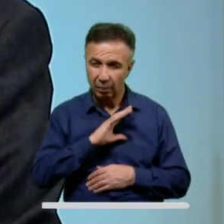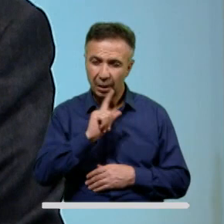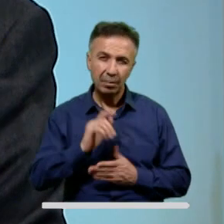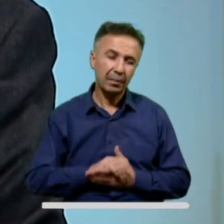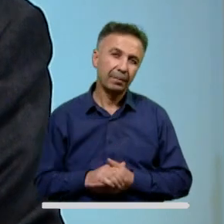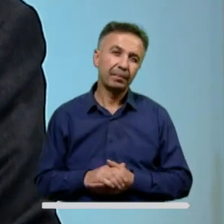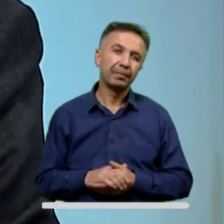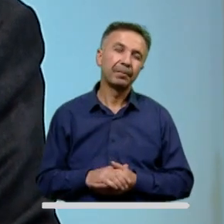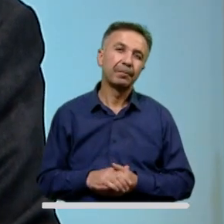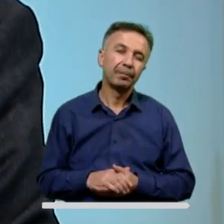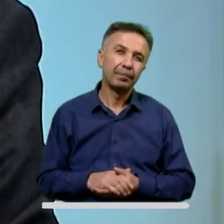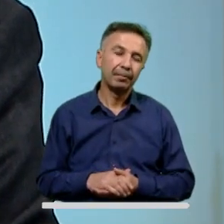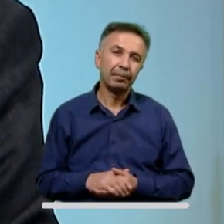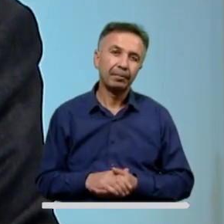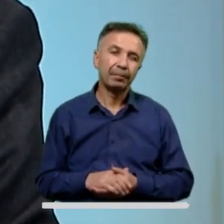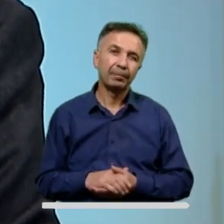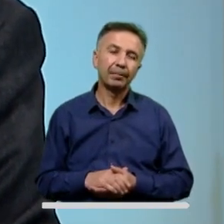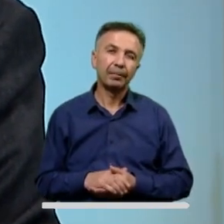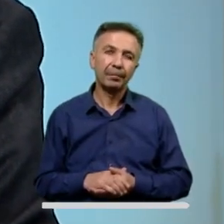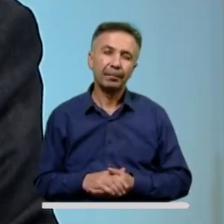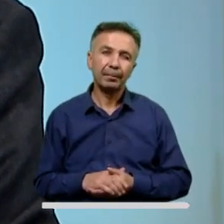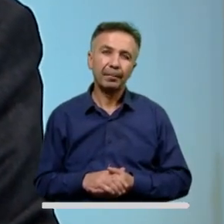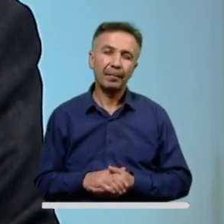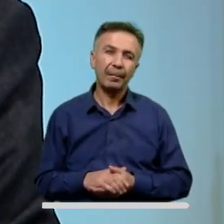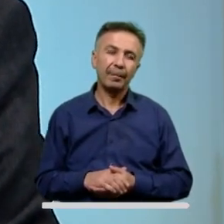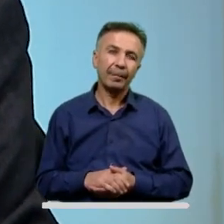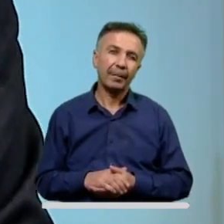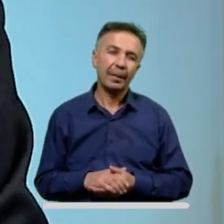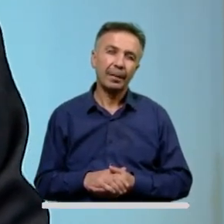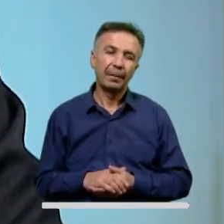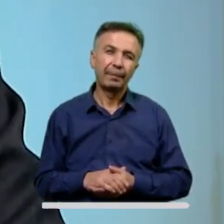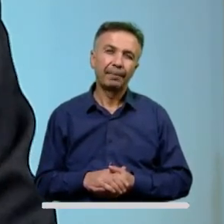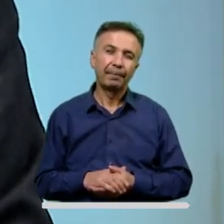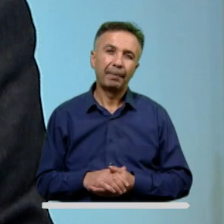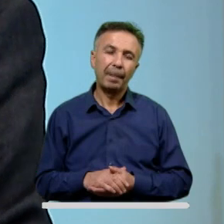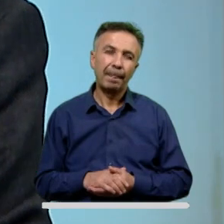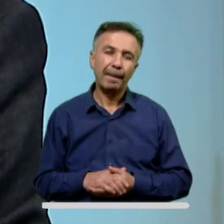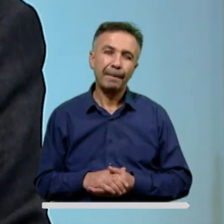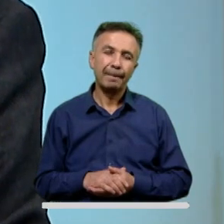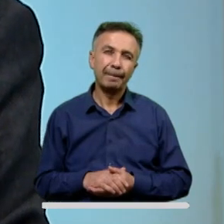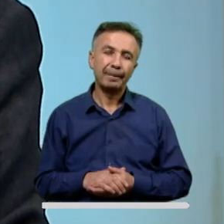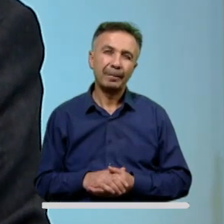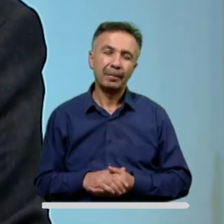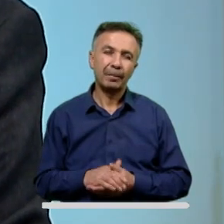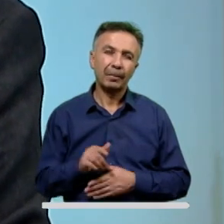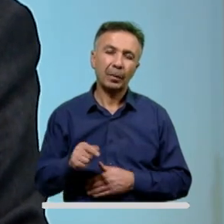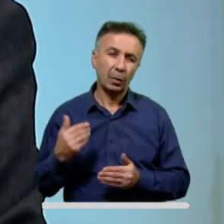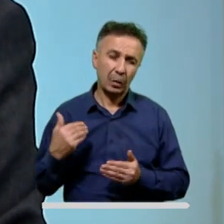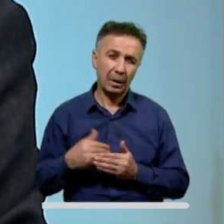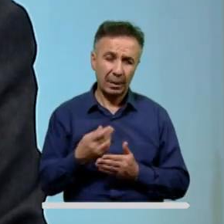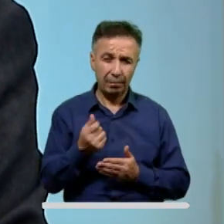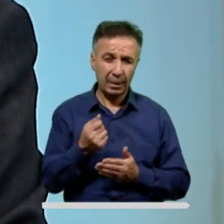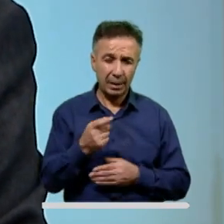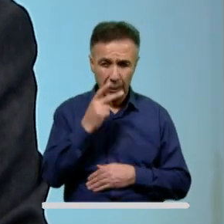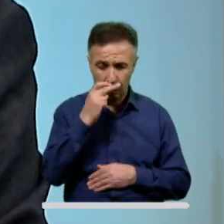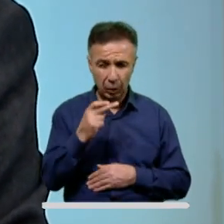Evet, ben o kartı fazla kullanmıyorum ama evde kullanan var. Onlardan biliyorum. Yani şu kadar bizim işte birikmiş